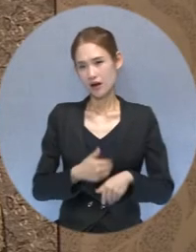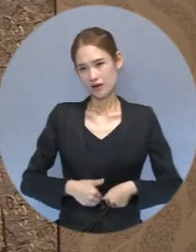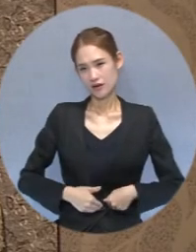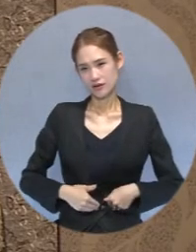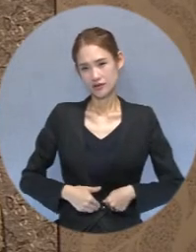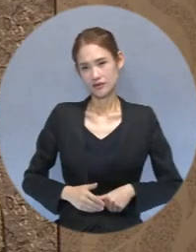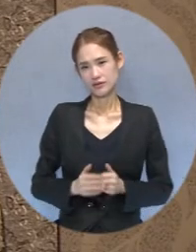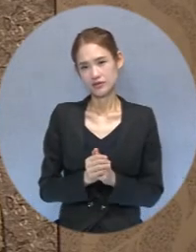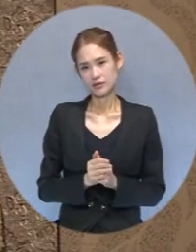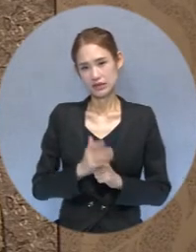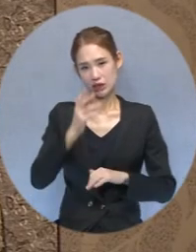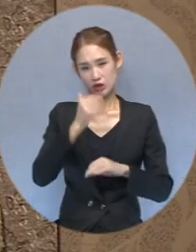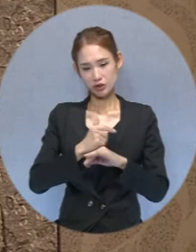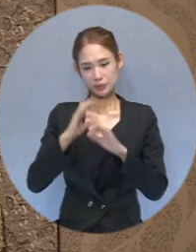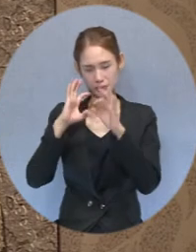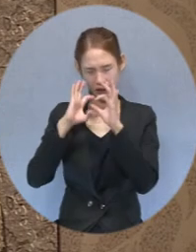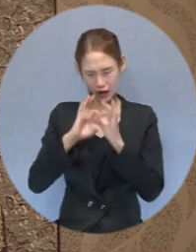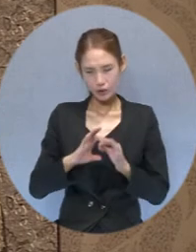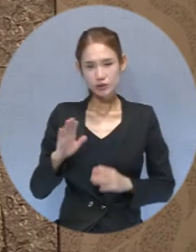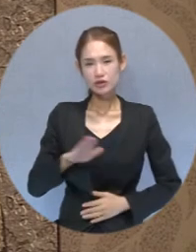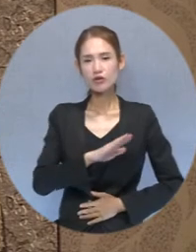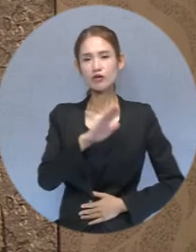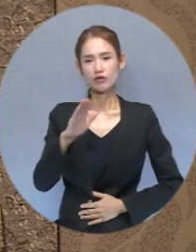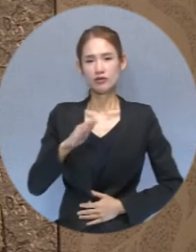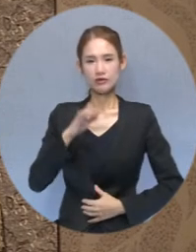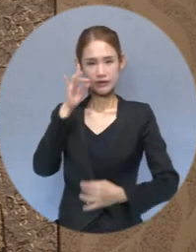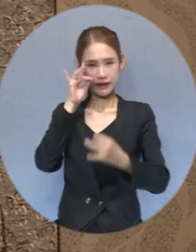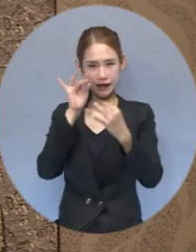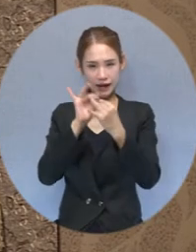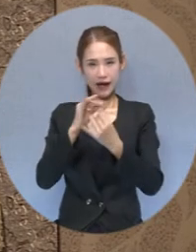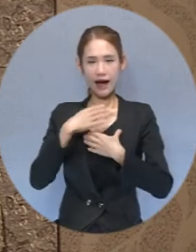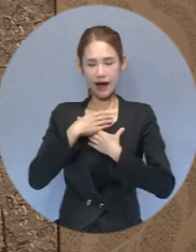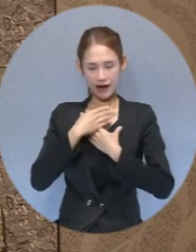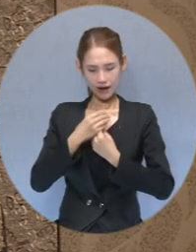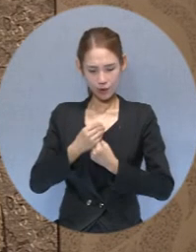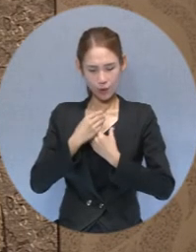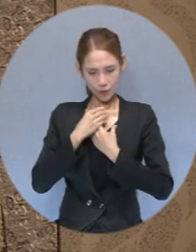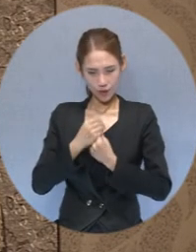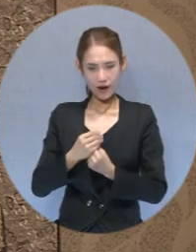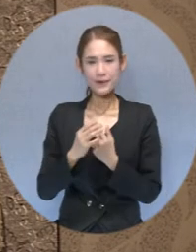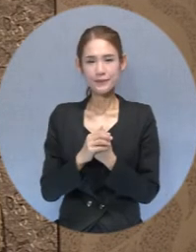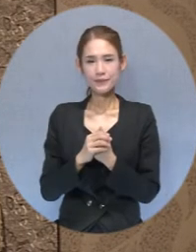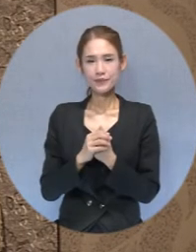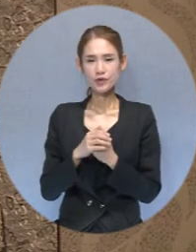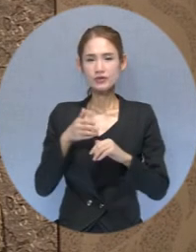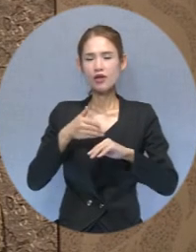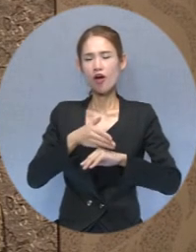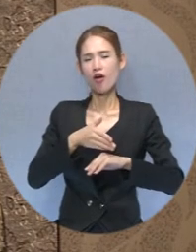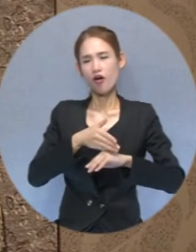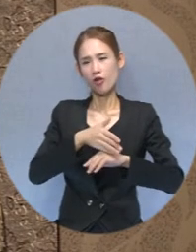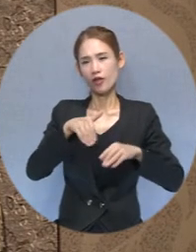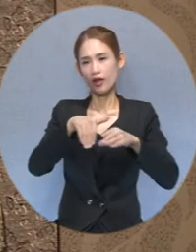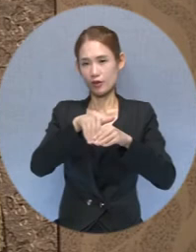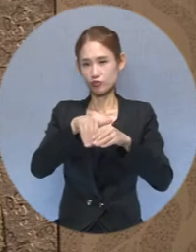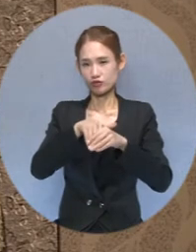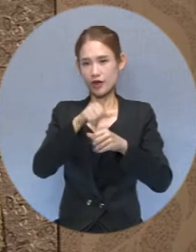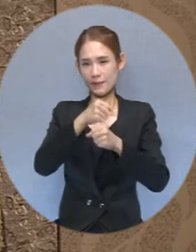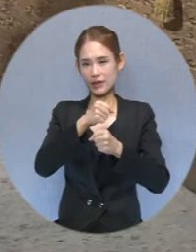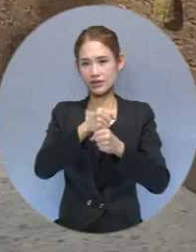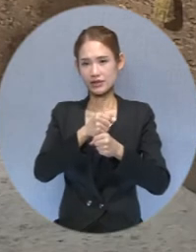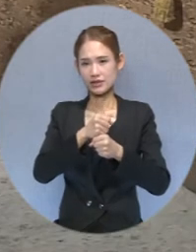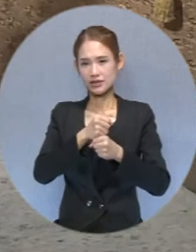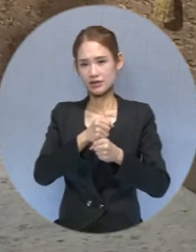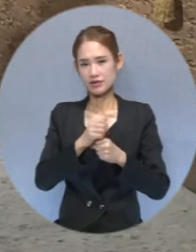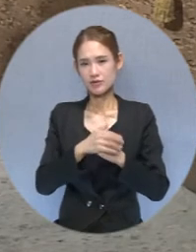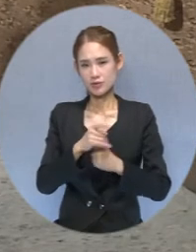계속해서 우리가 안전을 위해서 같이 사회적으로 공감하고 예. 좀 천천히 가는 문화를 만들어 나갈 필요는 있을 것 같습니다. 네, 좀